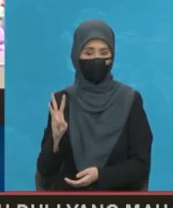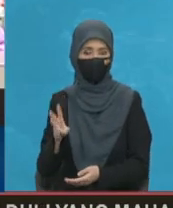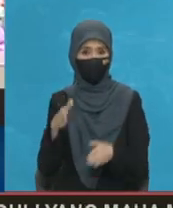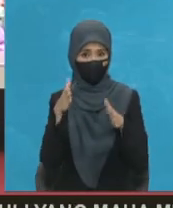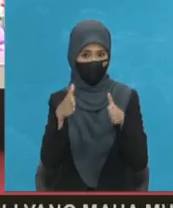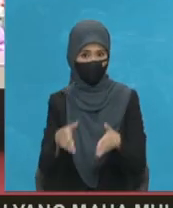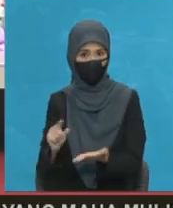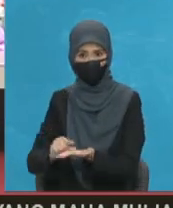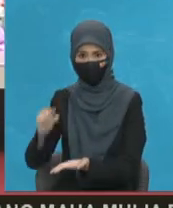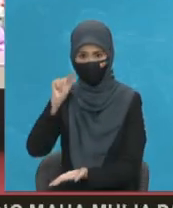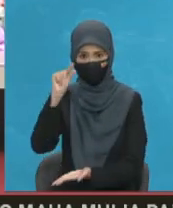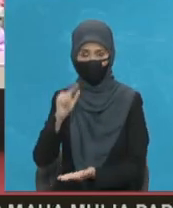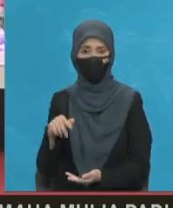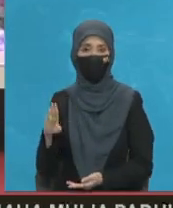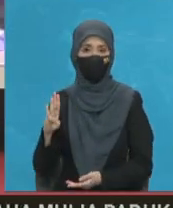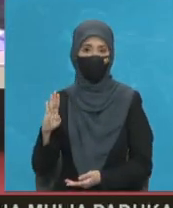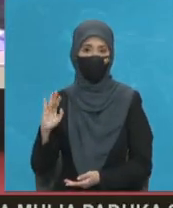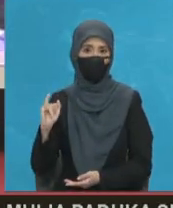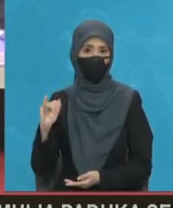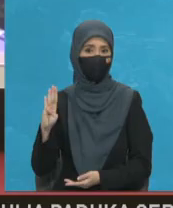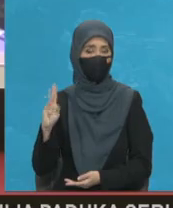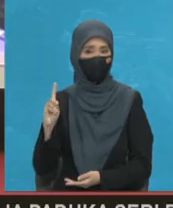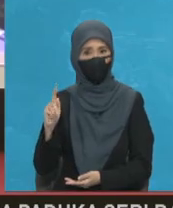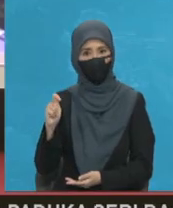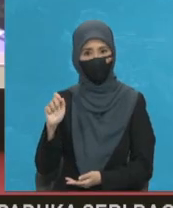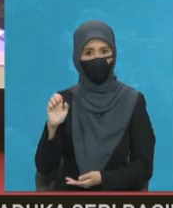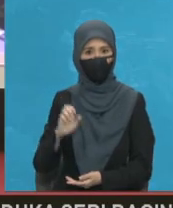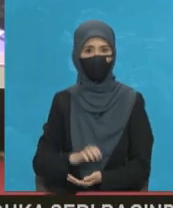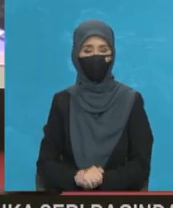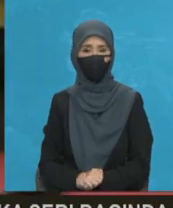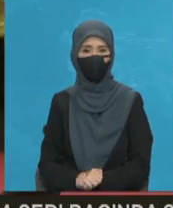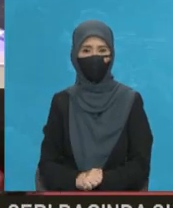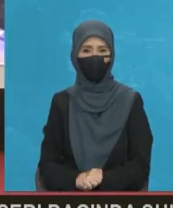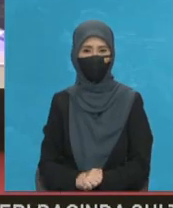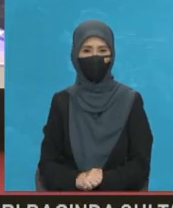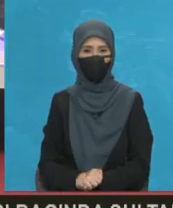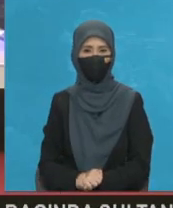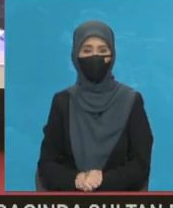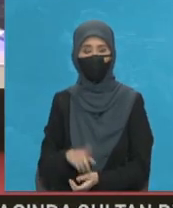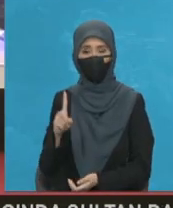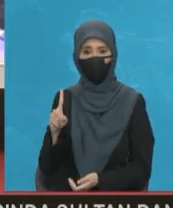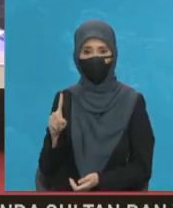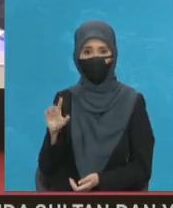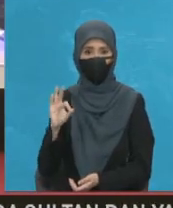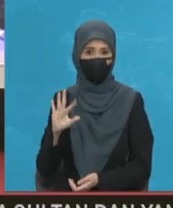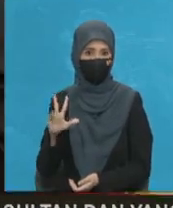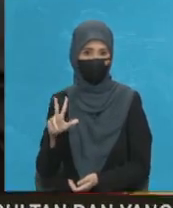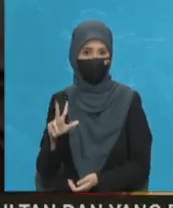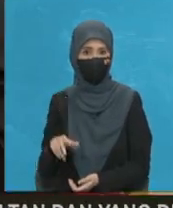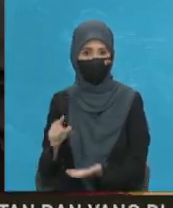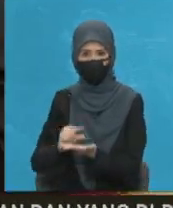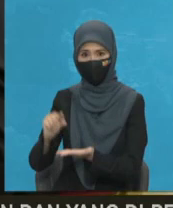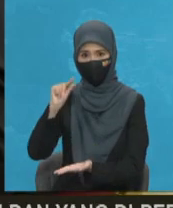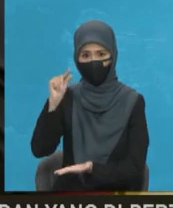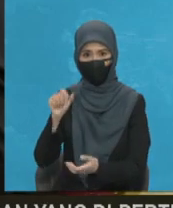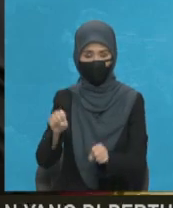sijil entek dari BTS School of energy engineering slide manakala seramai 163 graduan